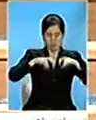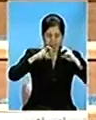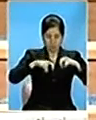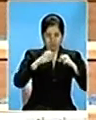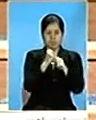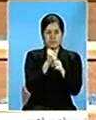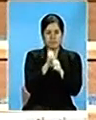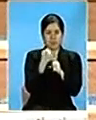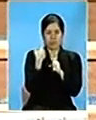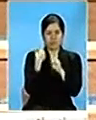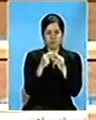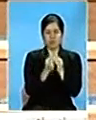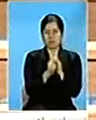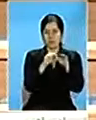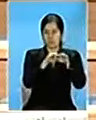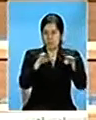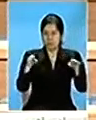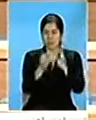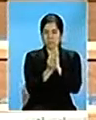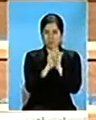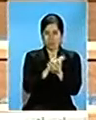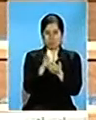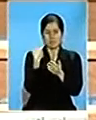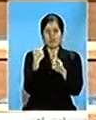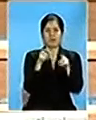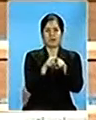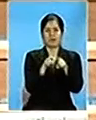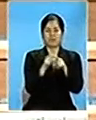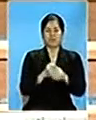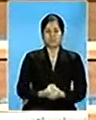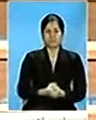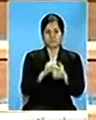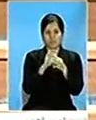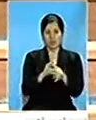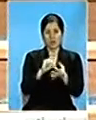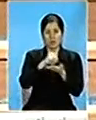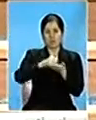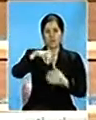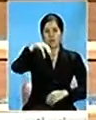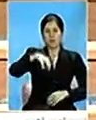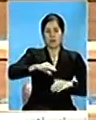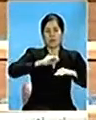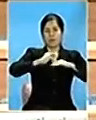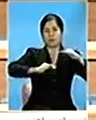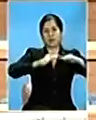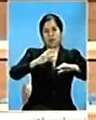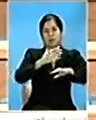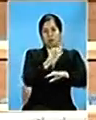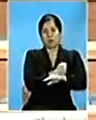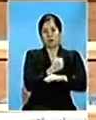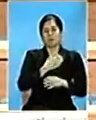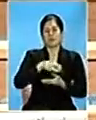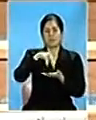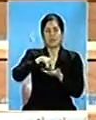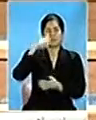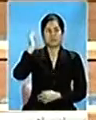ที่จะหามาตรฐานที่เท่าๆกันท่านประธานนะครับในเรื่องของสภาพัฒนาการเมืองนี้ที่กระผมได้ลุกขึ้นมา